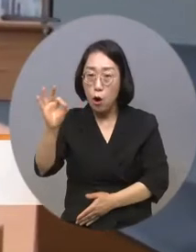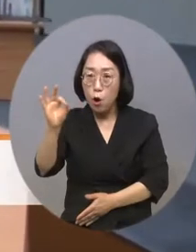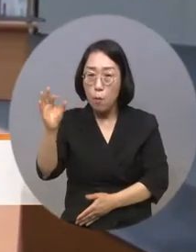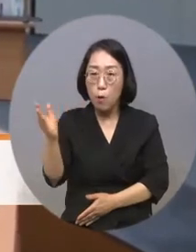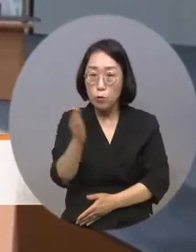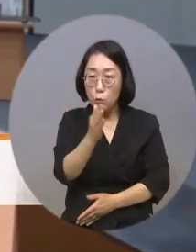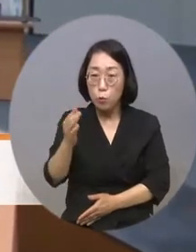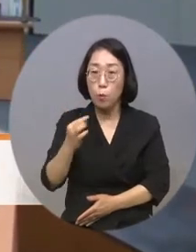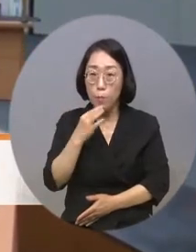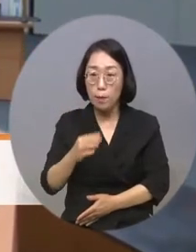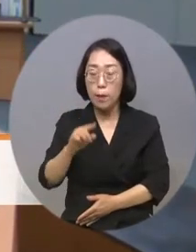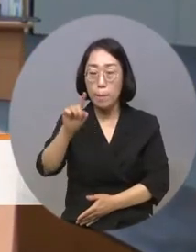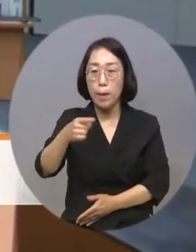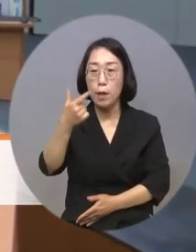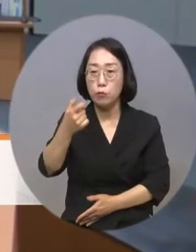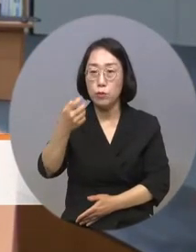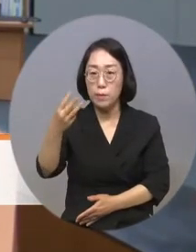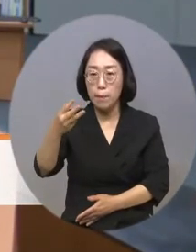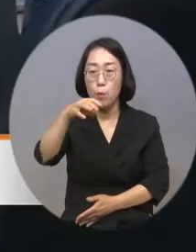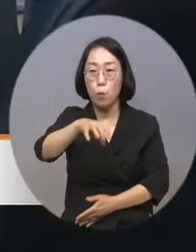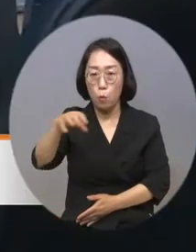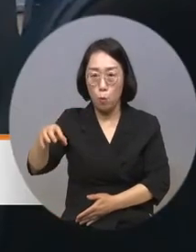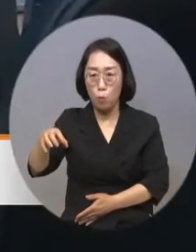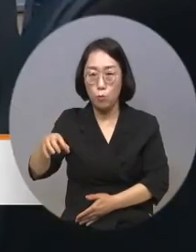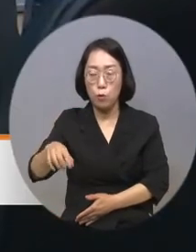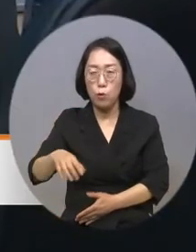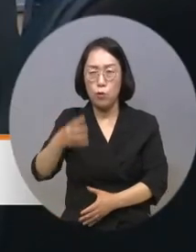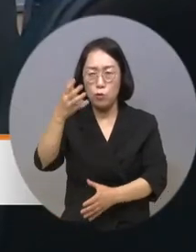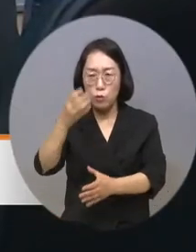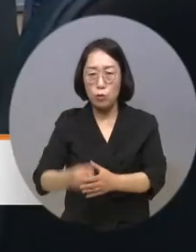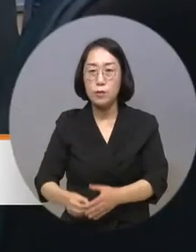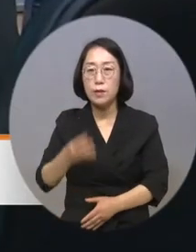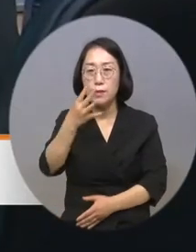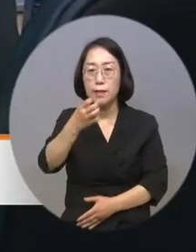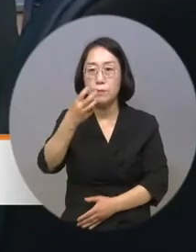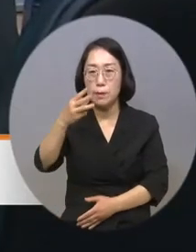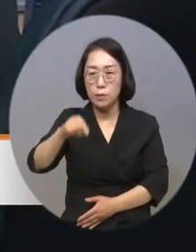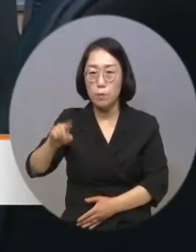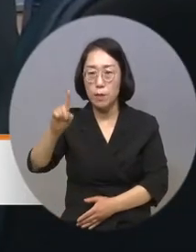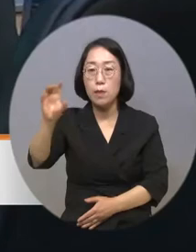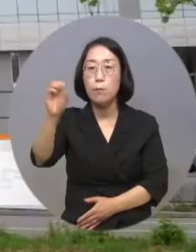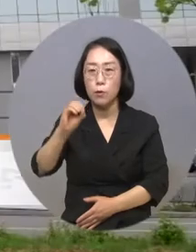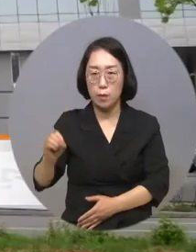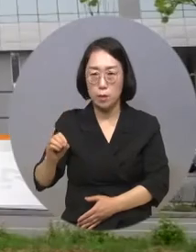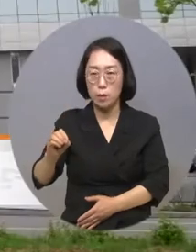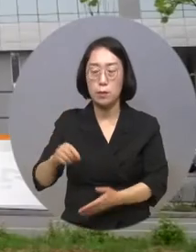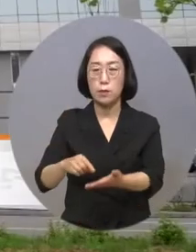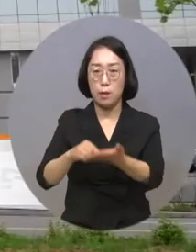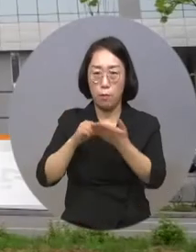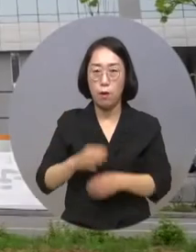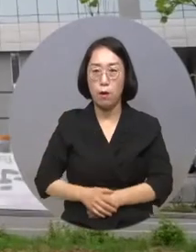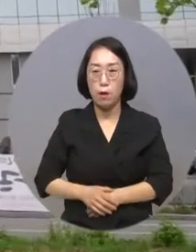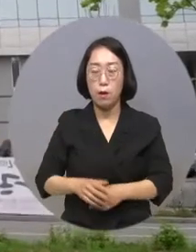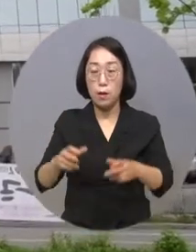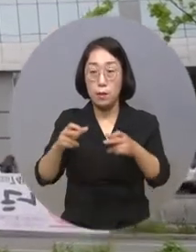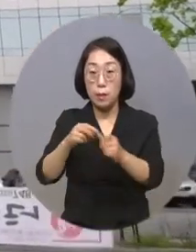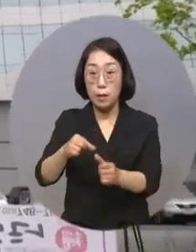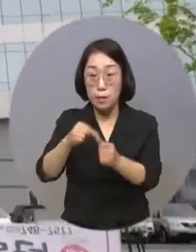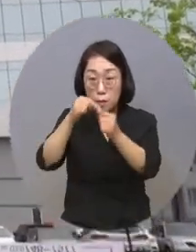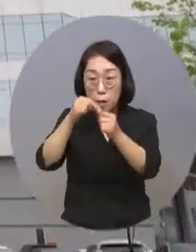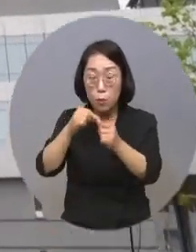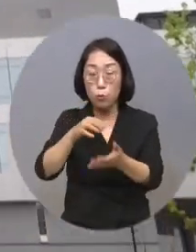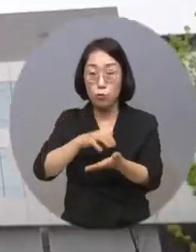총 163 곳으로 전체의 44.1% 를 차지했습니다 장애인 채용 인원이